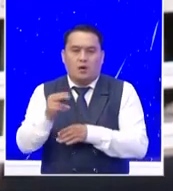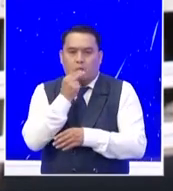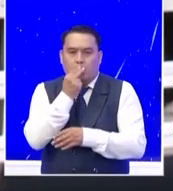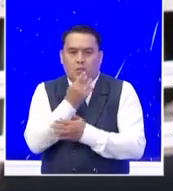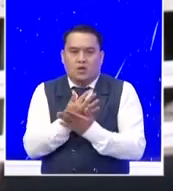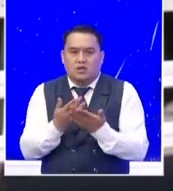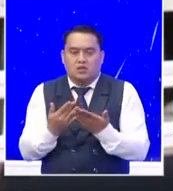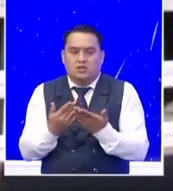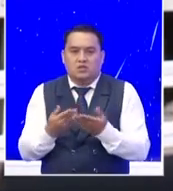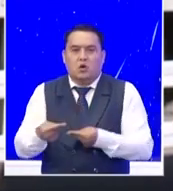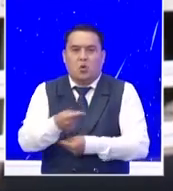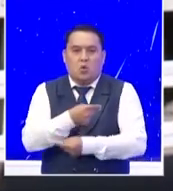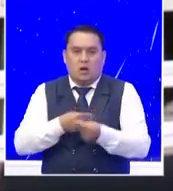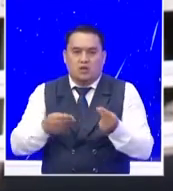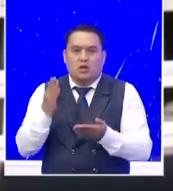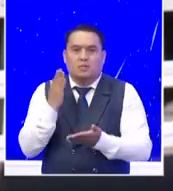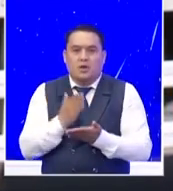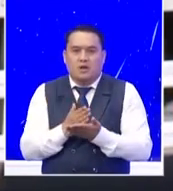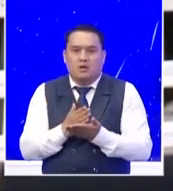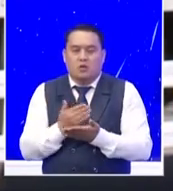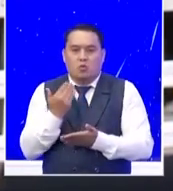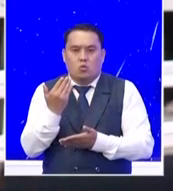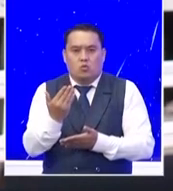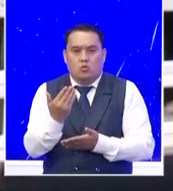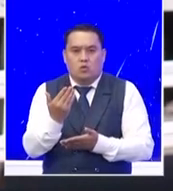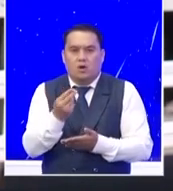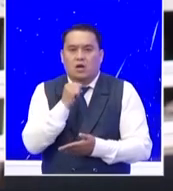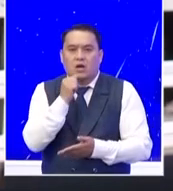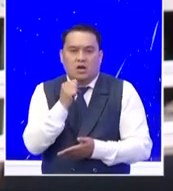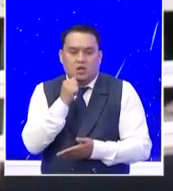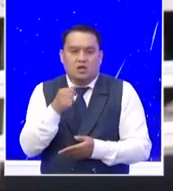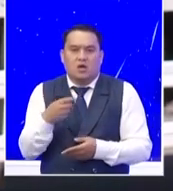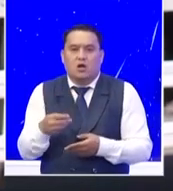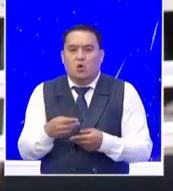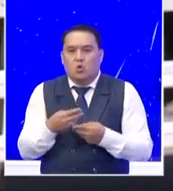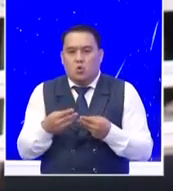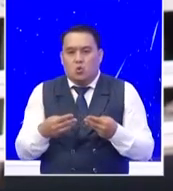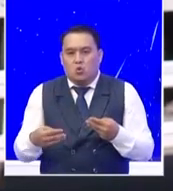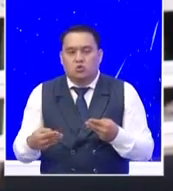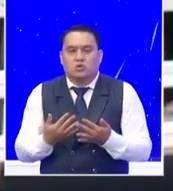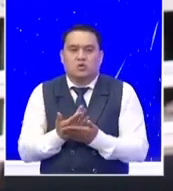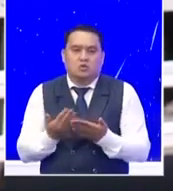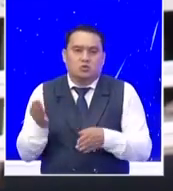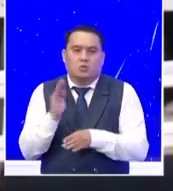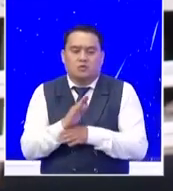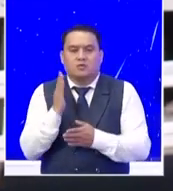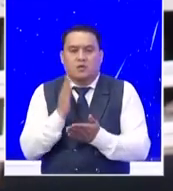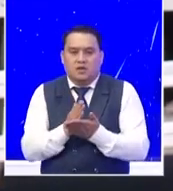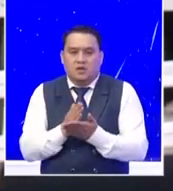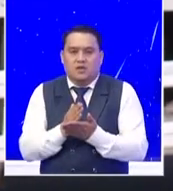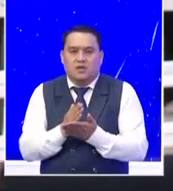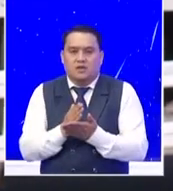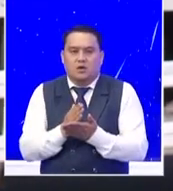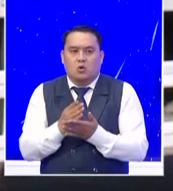түлік жинақтары бар. Оның сыртында қант, күріш сияқты тағы да қосымша заттарымыз бар. Тағы